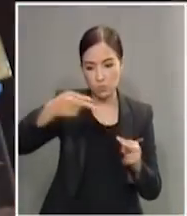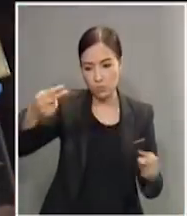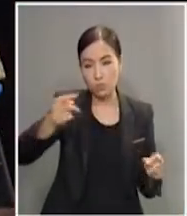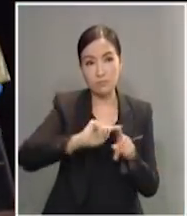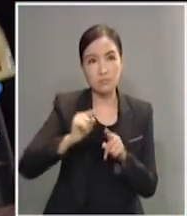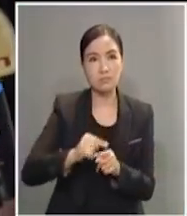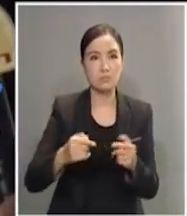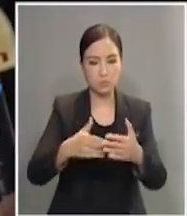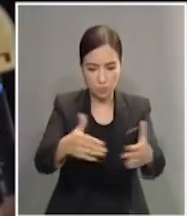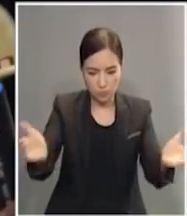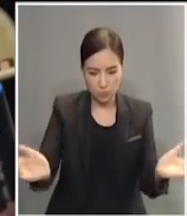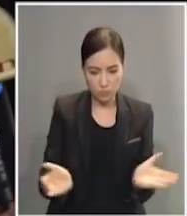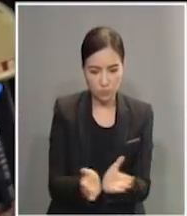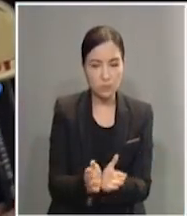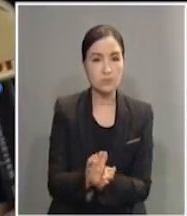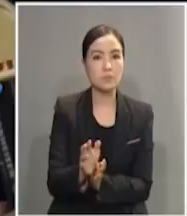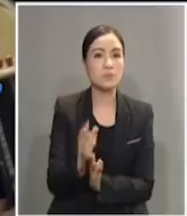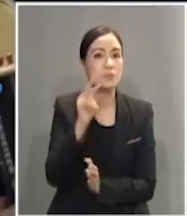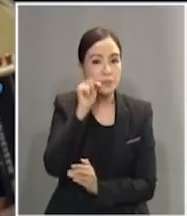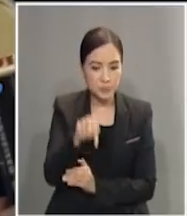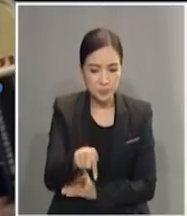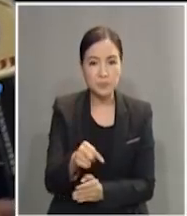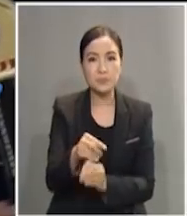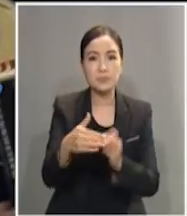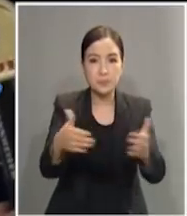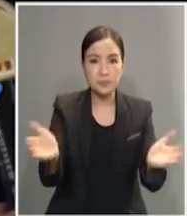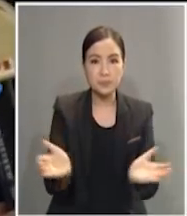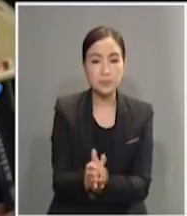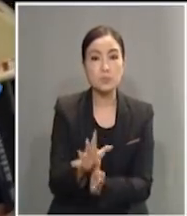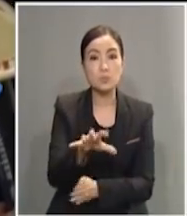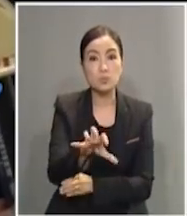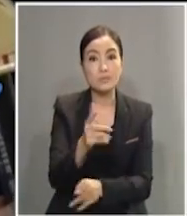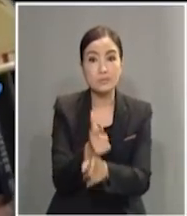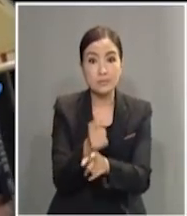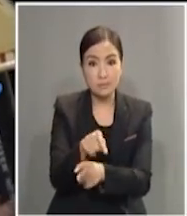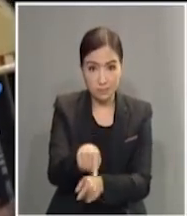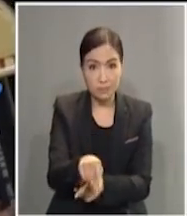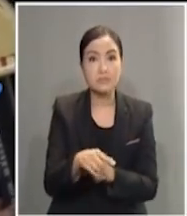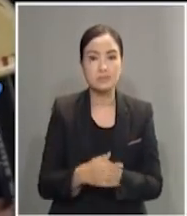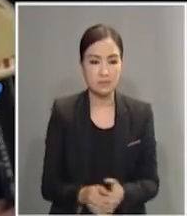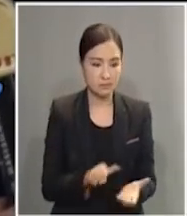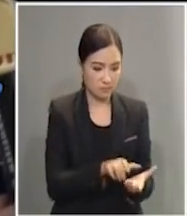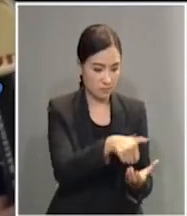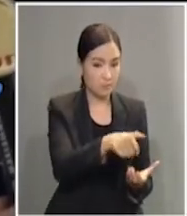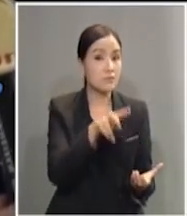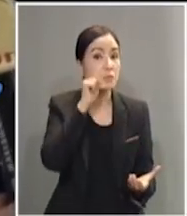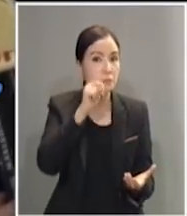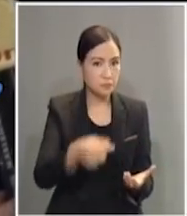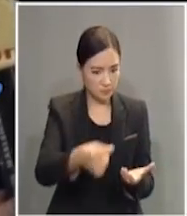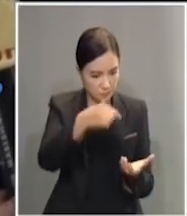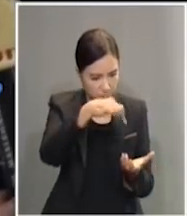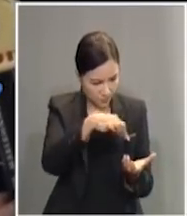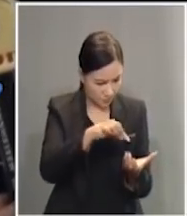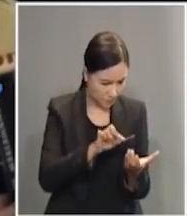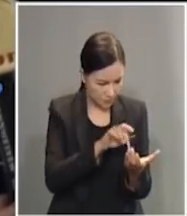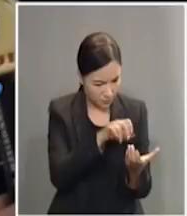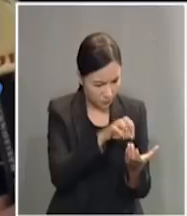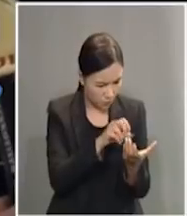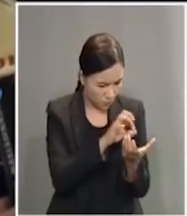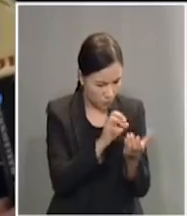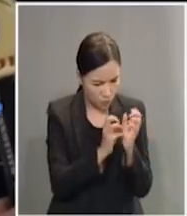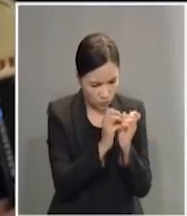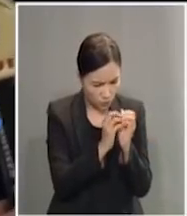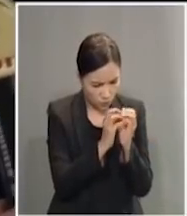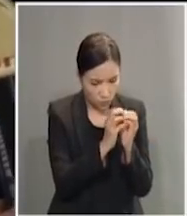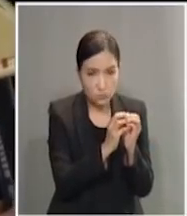ที่มีอยู่ในบ่อนะฮะเสร็จแล้วเมื่อเครื่องวิเคราะห์เสร็จเนี่ยก็จะส่งข้อมูลเข้าไปที่เครื่องโทรศั